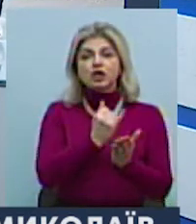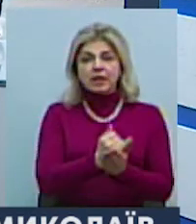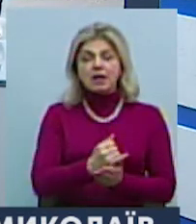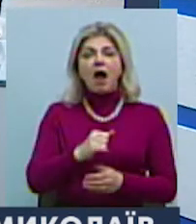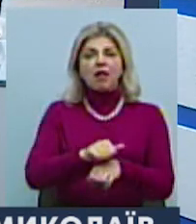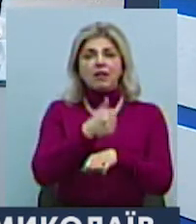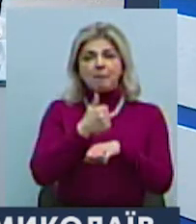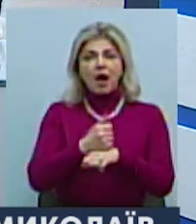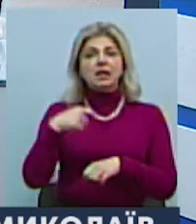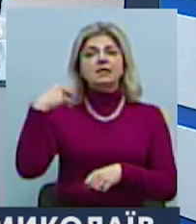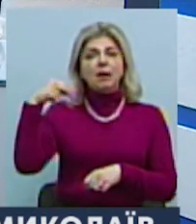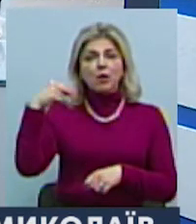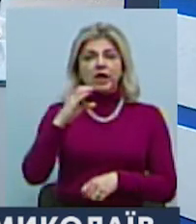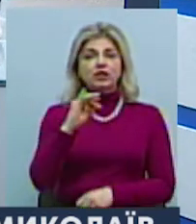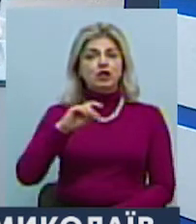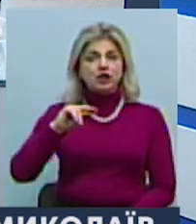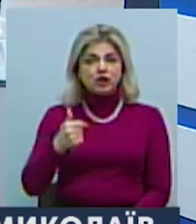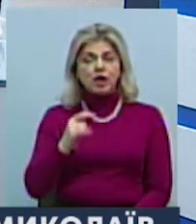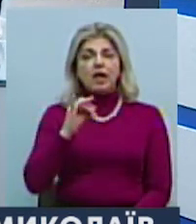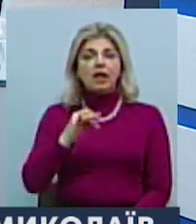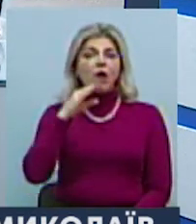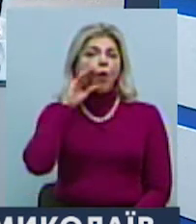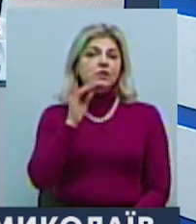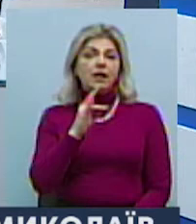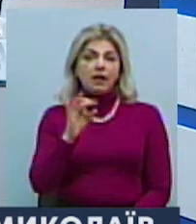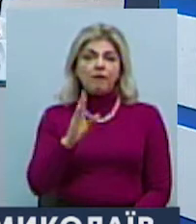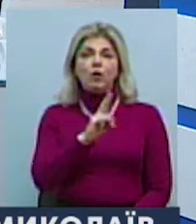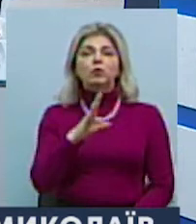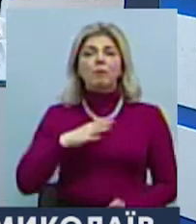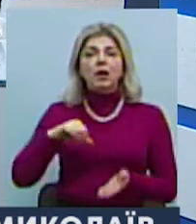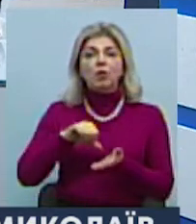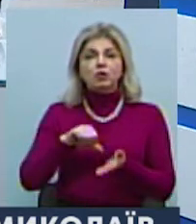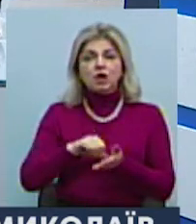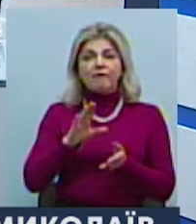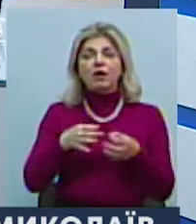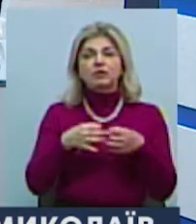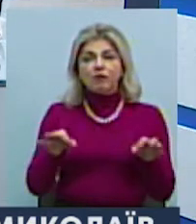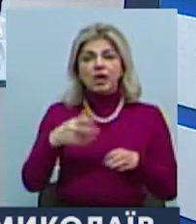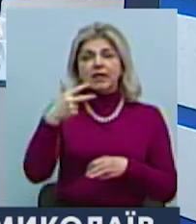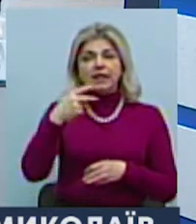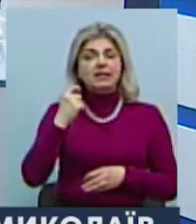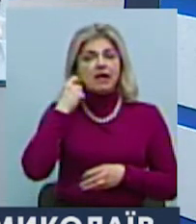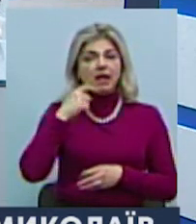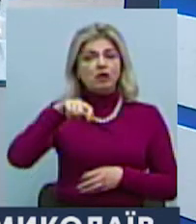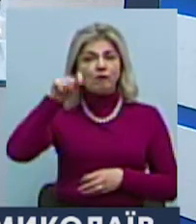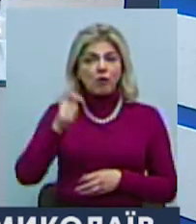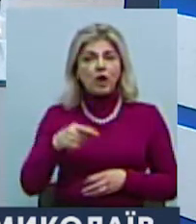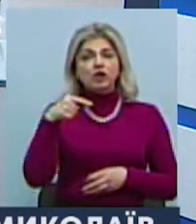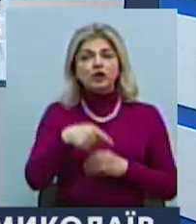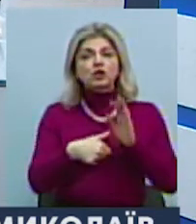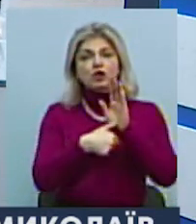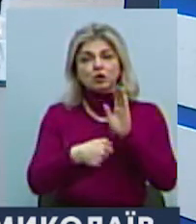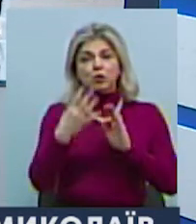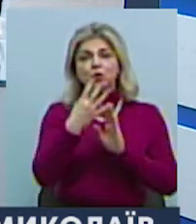Запорізької Січі Івана Сірка та українських козаків, які брали участь у визволенні міста під час 30-річної війни в 1646